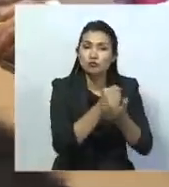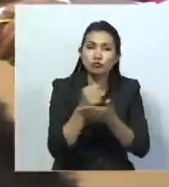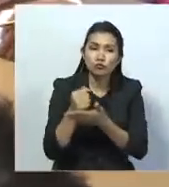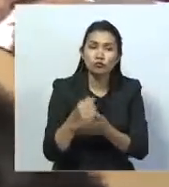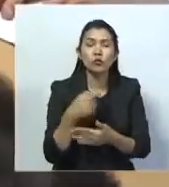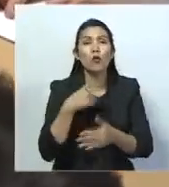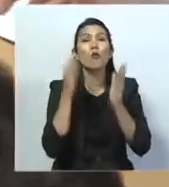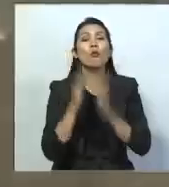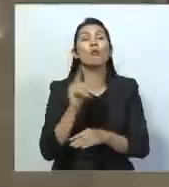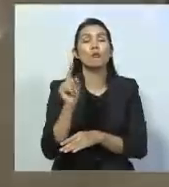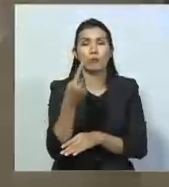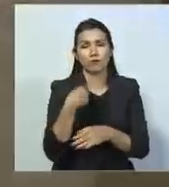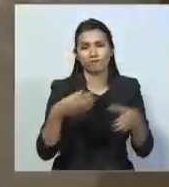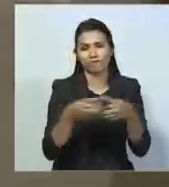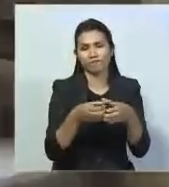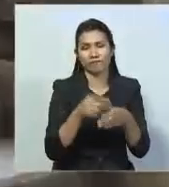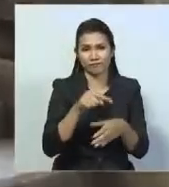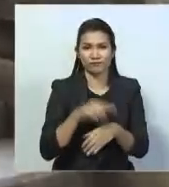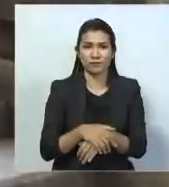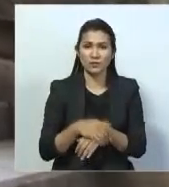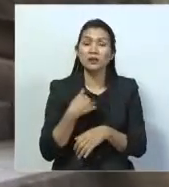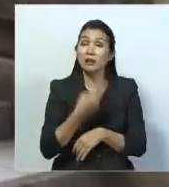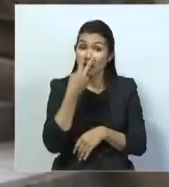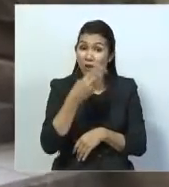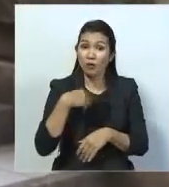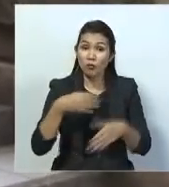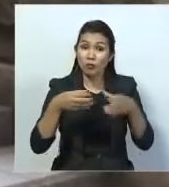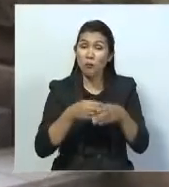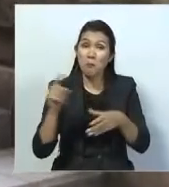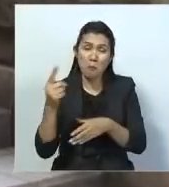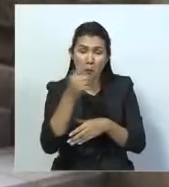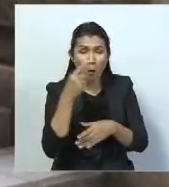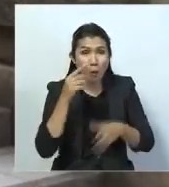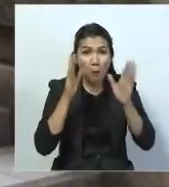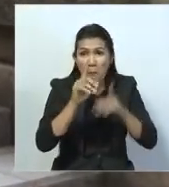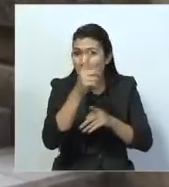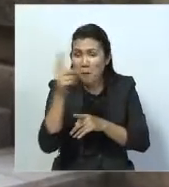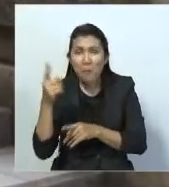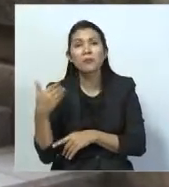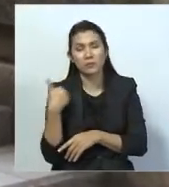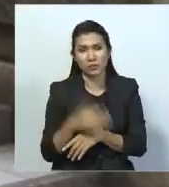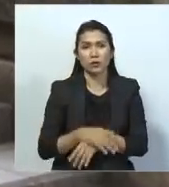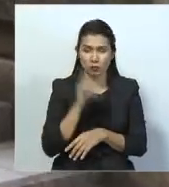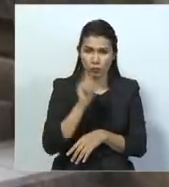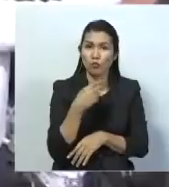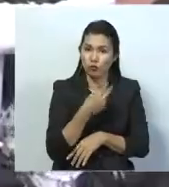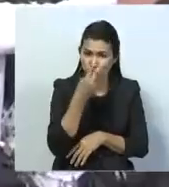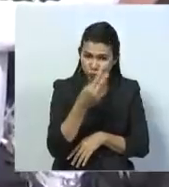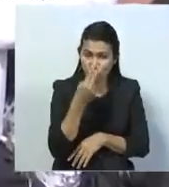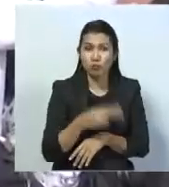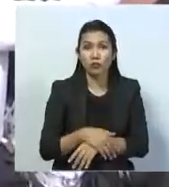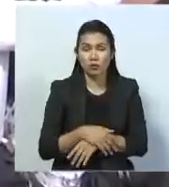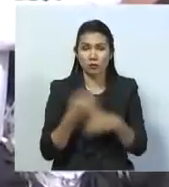านในนามของคนรุ่นใหม่ของพรรคด้วยนะคะช่วงนี้เราก็จะเห็นบรรดาพรรคการเมืองใหม่ๆเยอะแยะมากมายทีเดียว ค ุณผู้ชมอาจจะต้องติดตามกัน